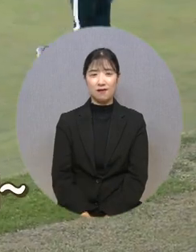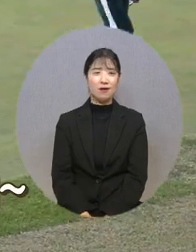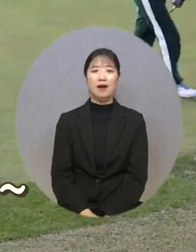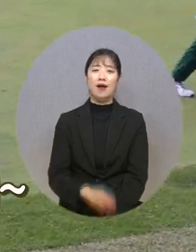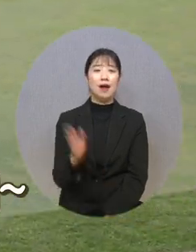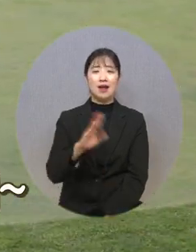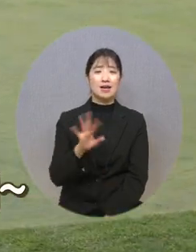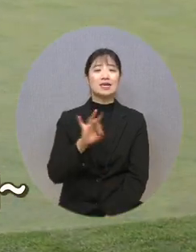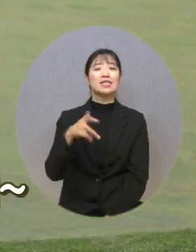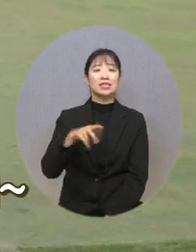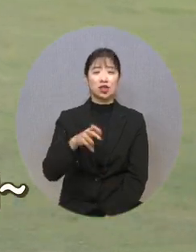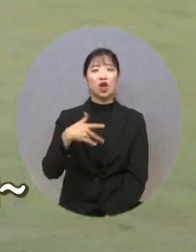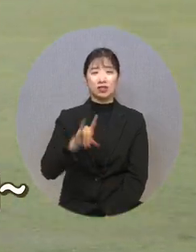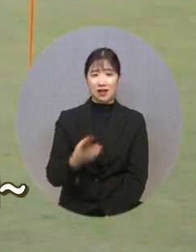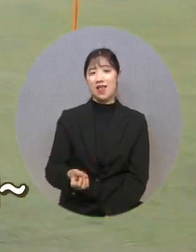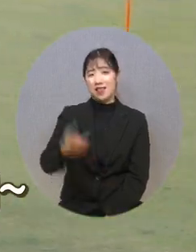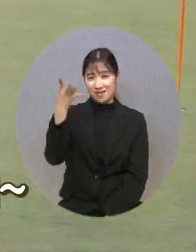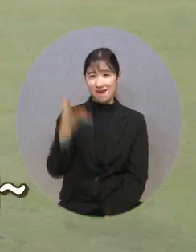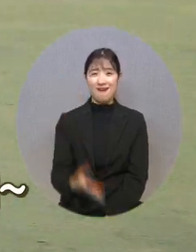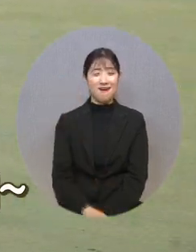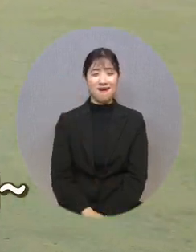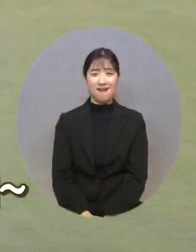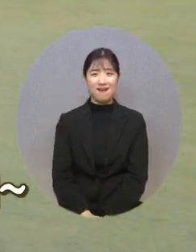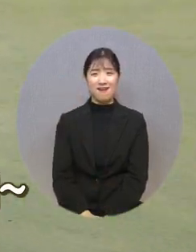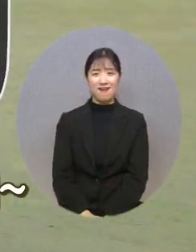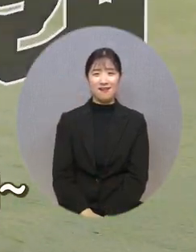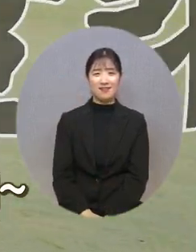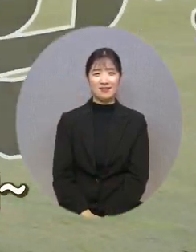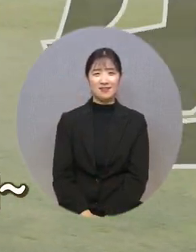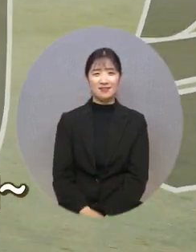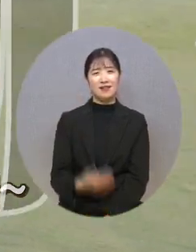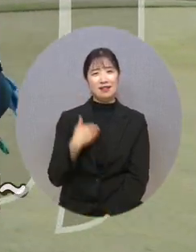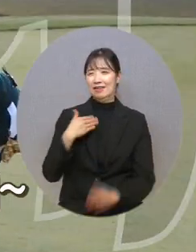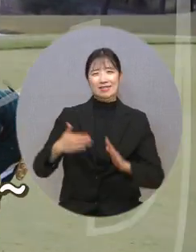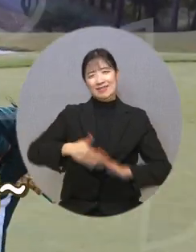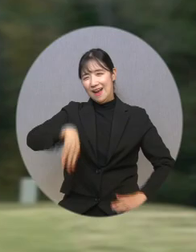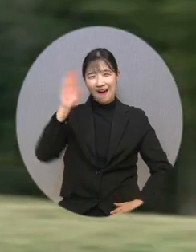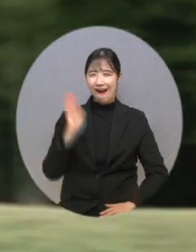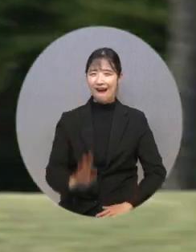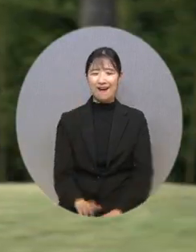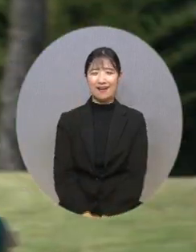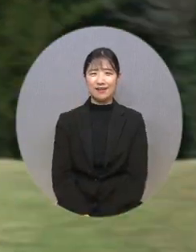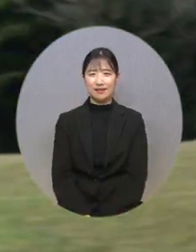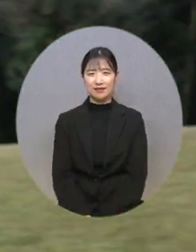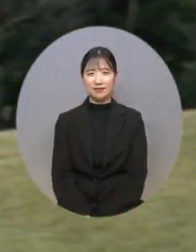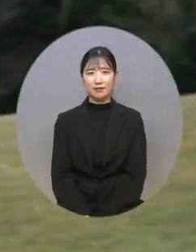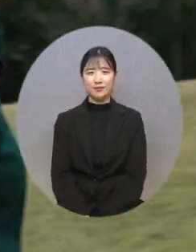이정재, 이정재! 이정재! 위너! 이정재! 나 집에 갈래!